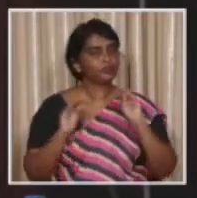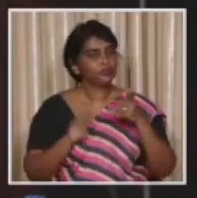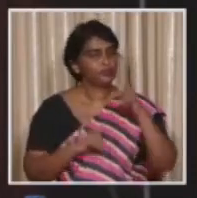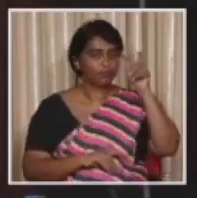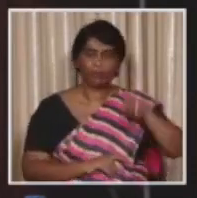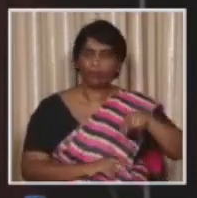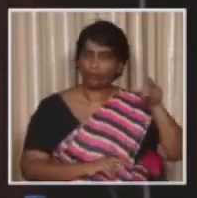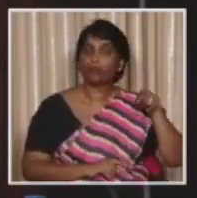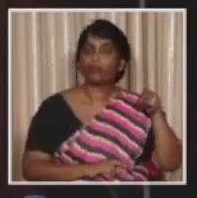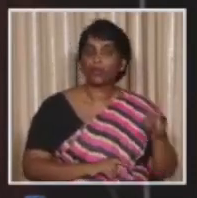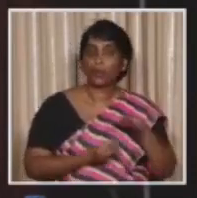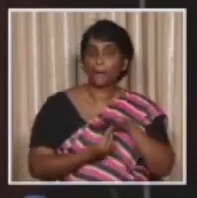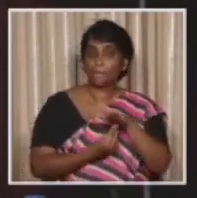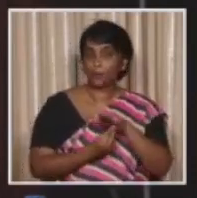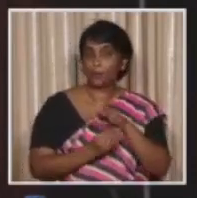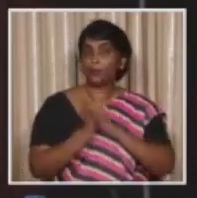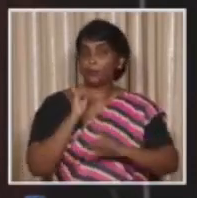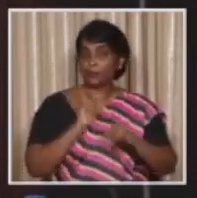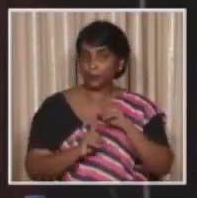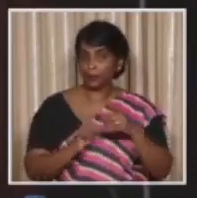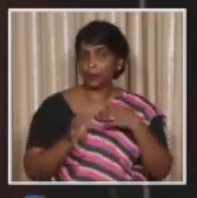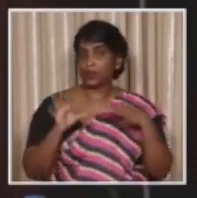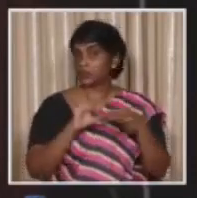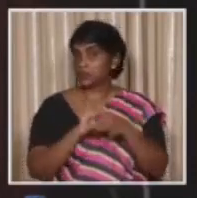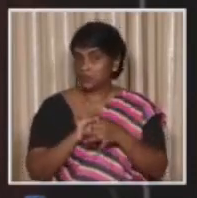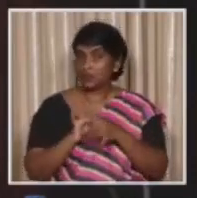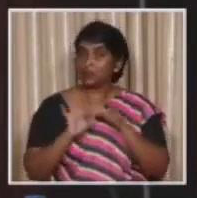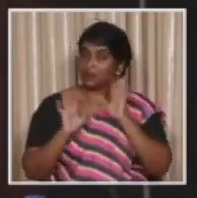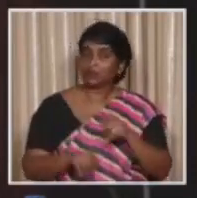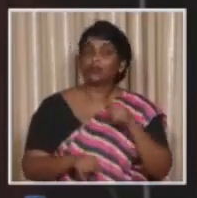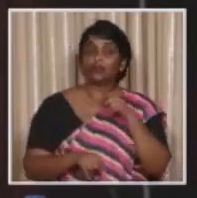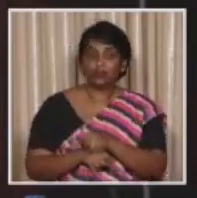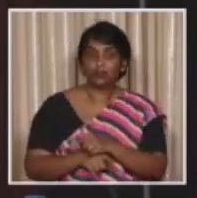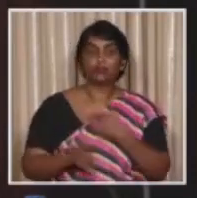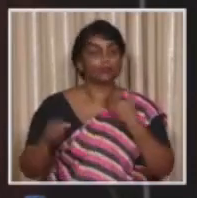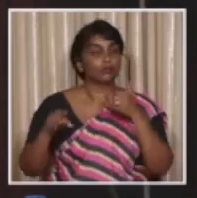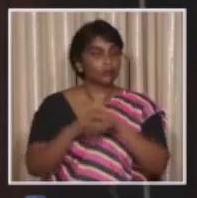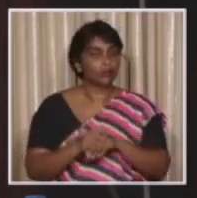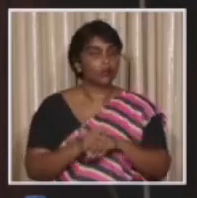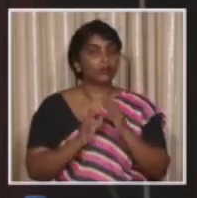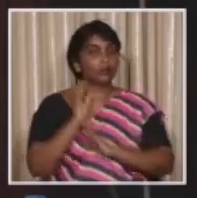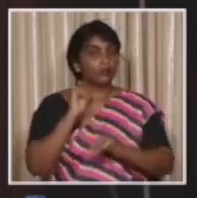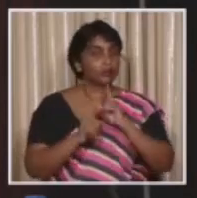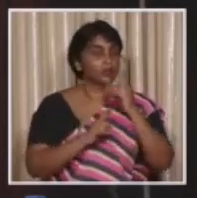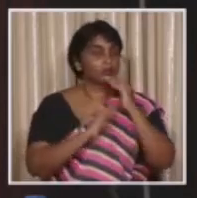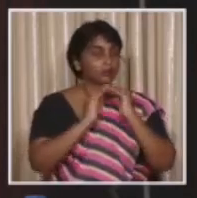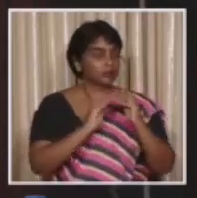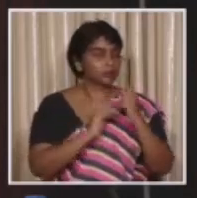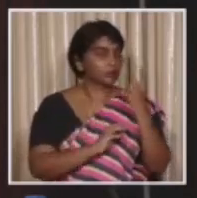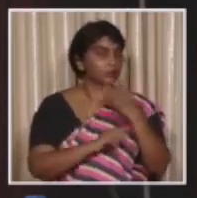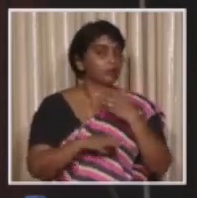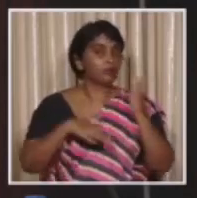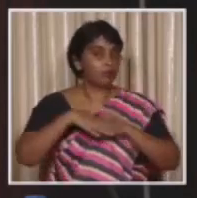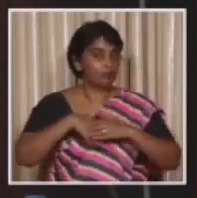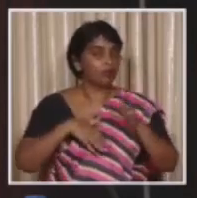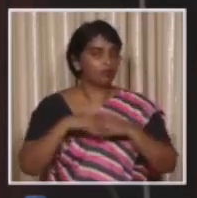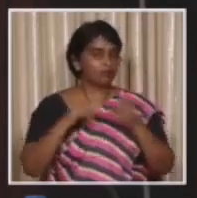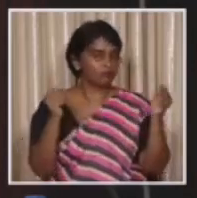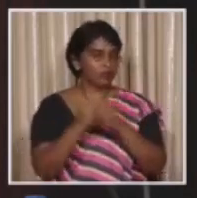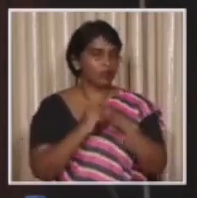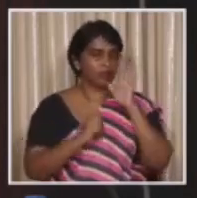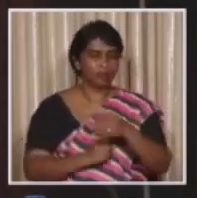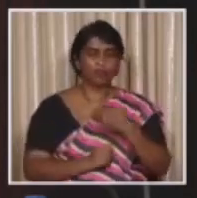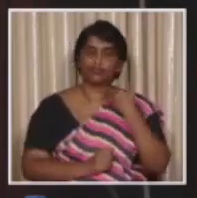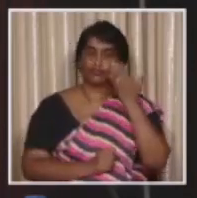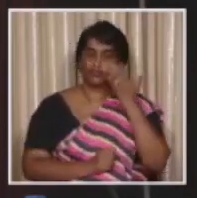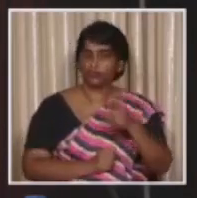අයකට ඒක මේ පරිසර අමාත්‍යාංශයේ සම්බන්ධ කාරණාවක් වුණා වුණත් මේකට සම්බන්ධ අමාත්‍යාංශ ගණනාවක් මේ සිදුවීම පිටිපස්සේ හිටියයි කියන කාරණාව